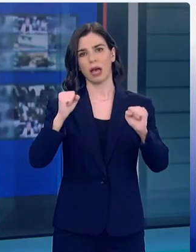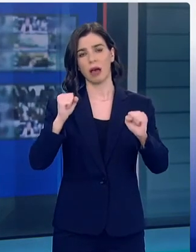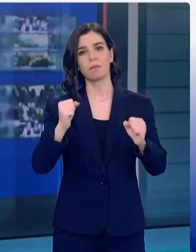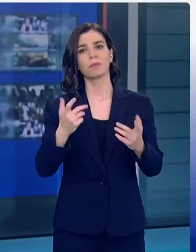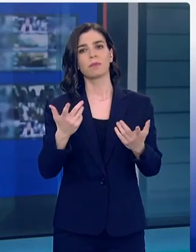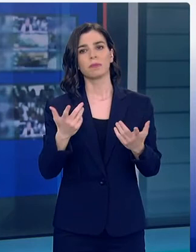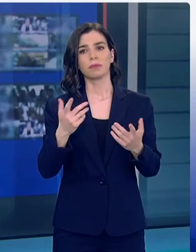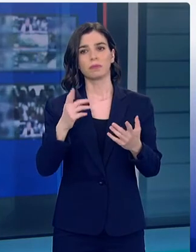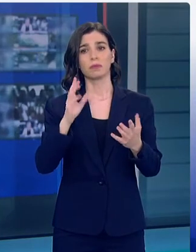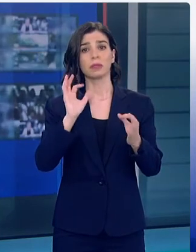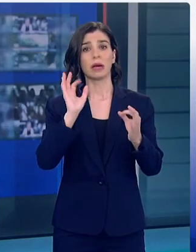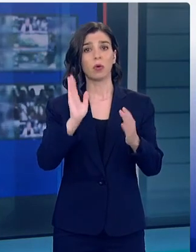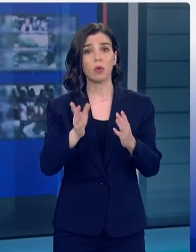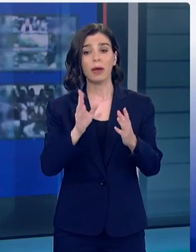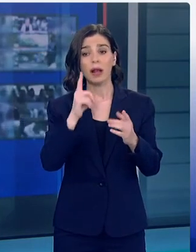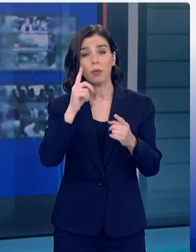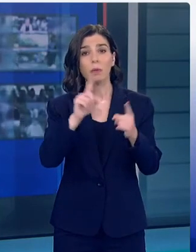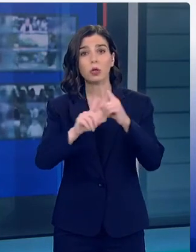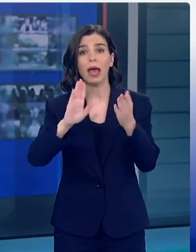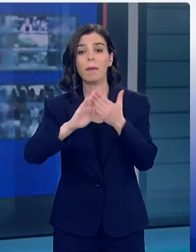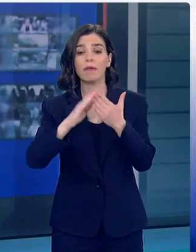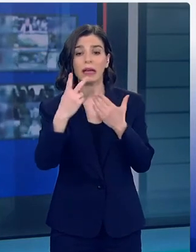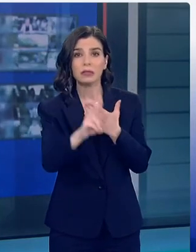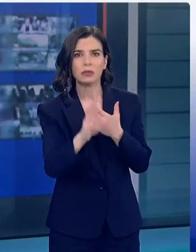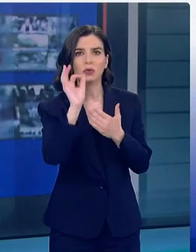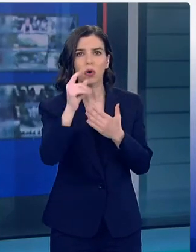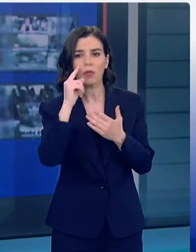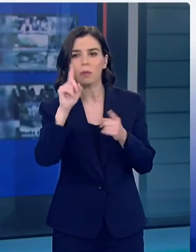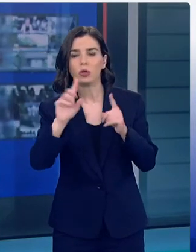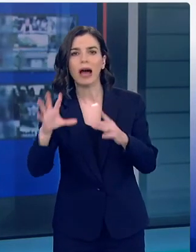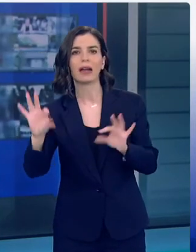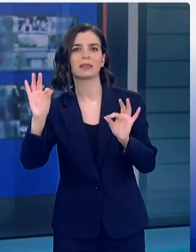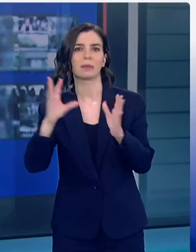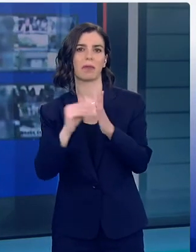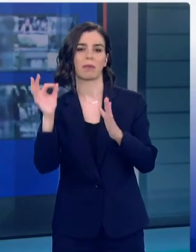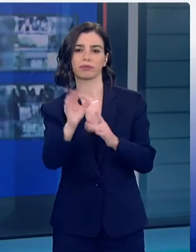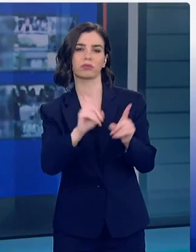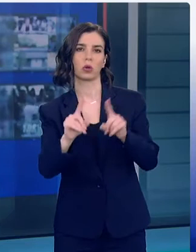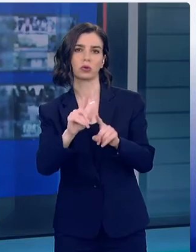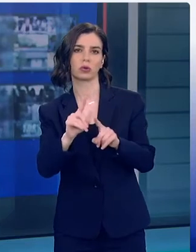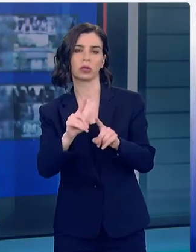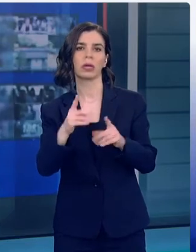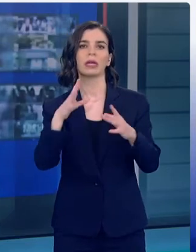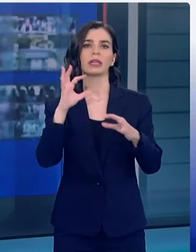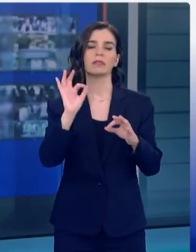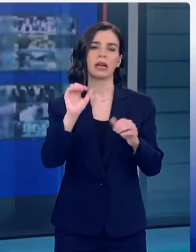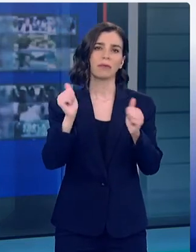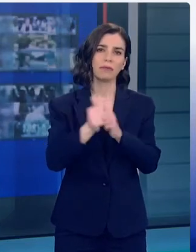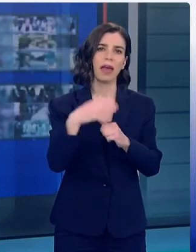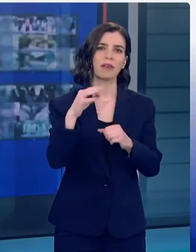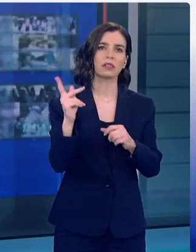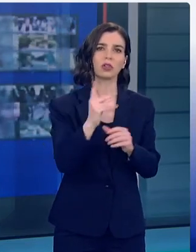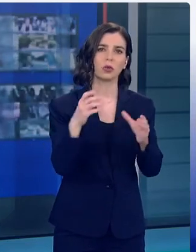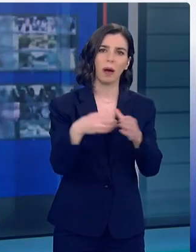την ικανότητα για εχνηλάτηση και ταυτόχρονα στοχεύοντας στις ομάδες τις ευάλωτες, τις ευπαθείς,